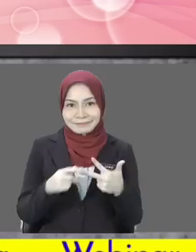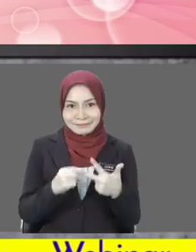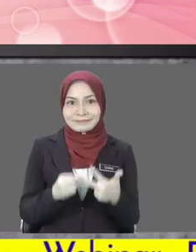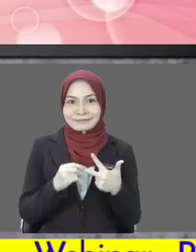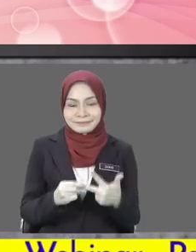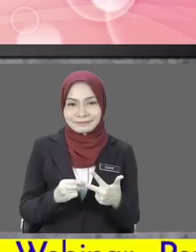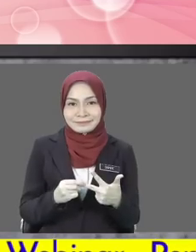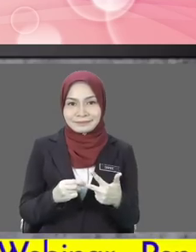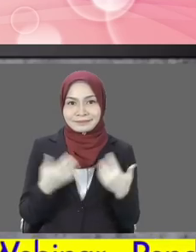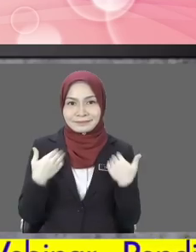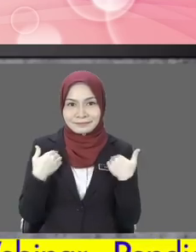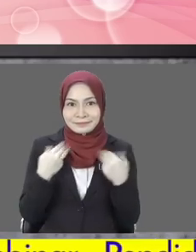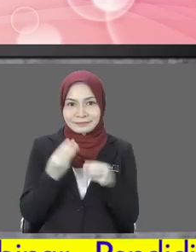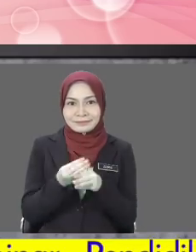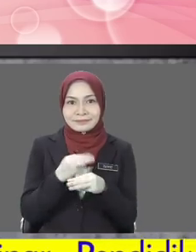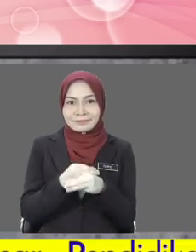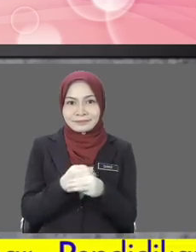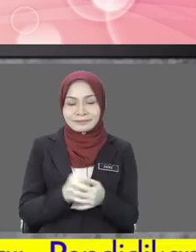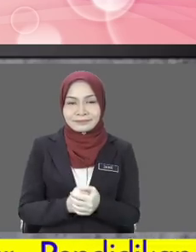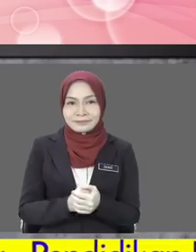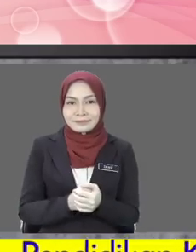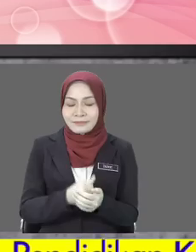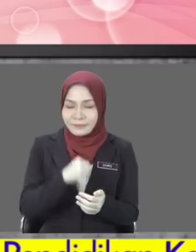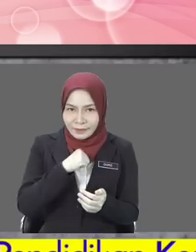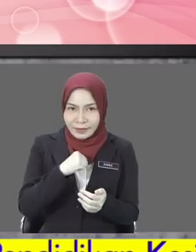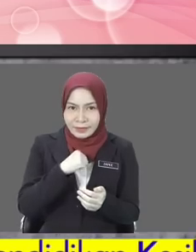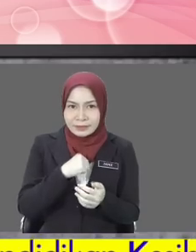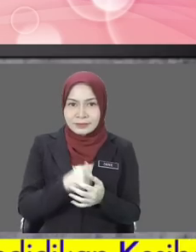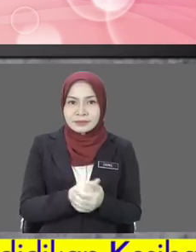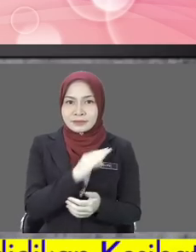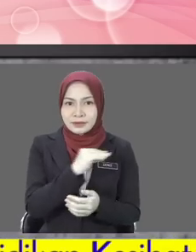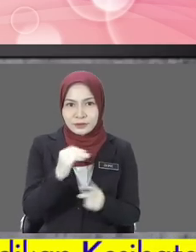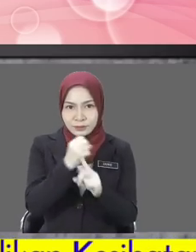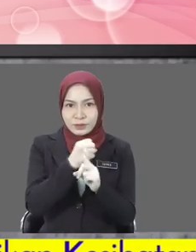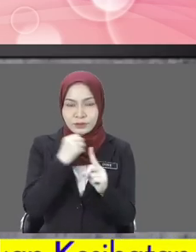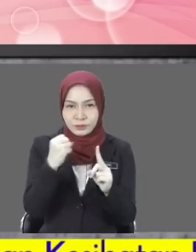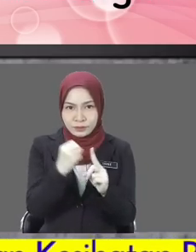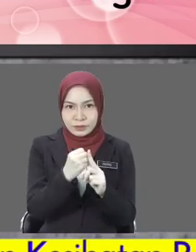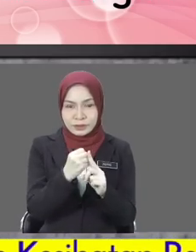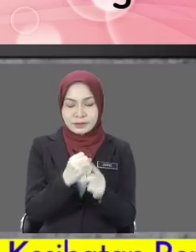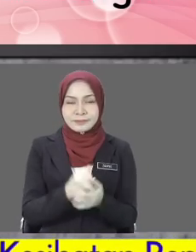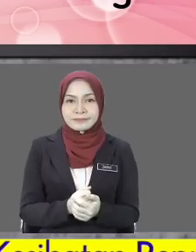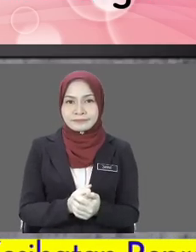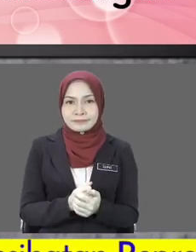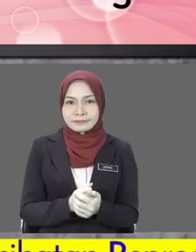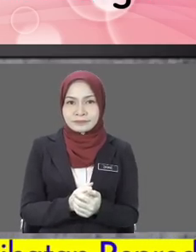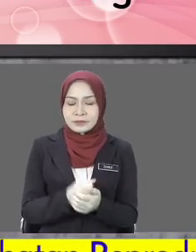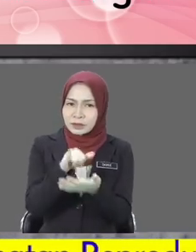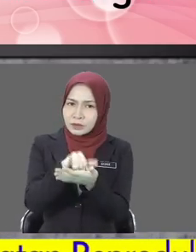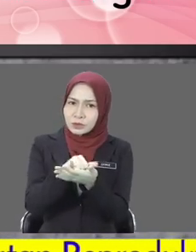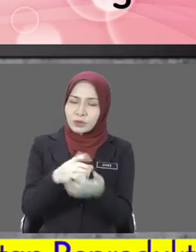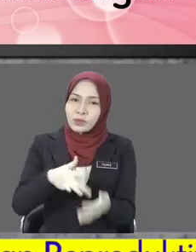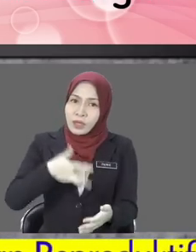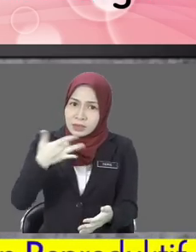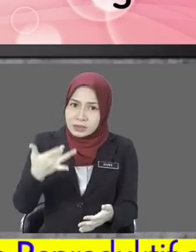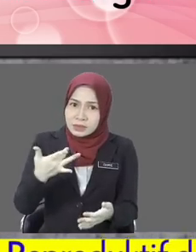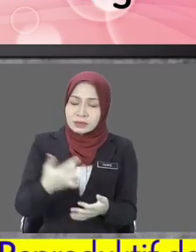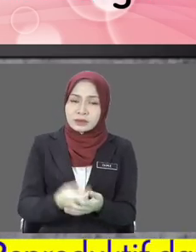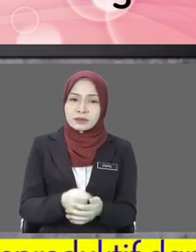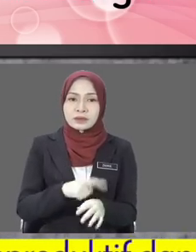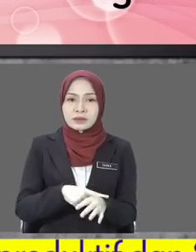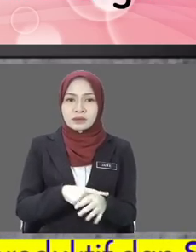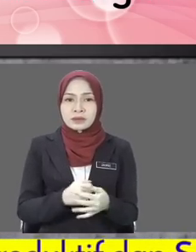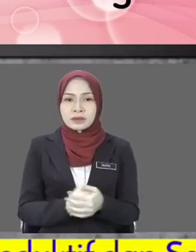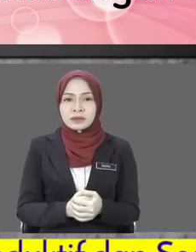mengalami masalah interpersonal dan sosial mangsa merasakan dia dikhianati mengalami